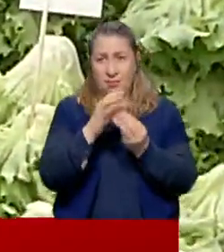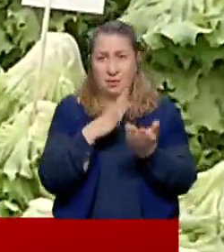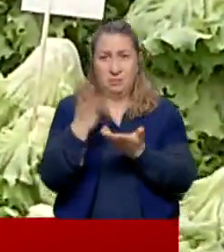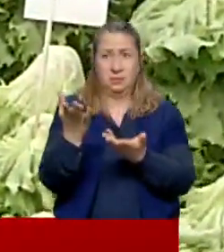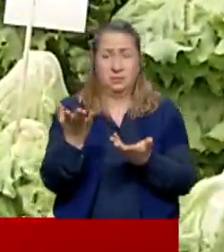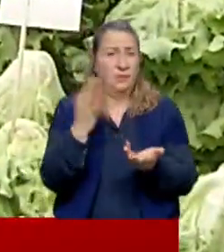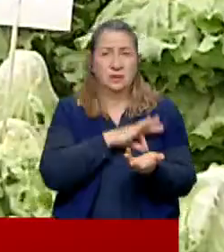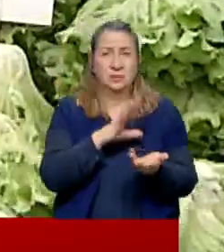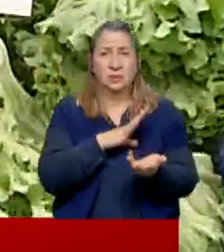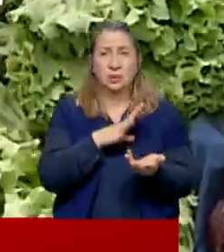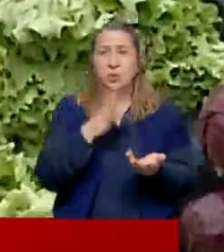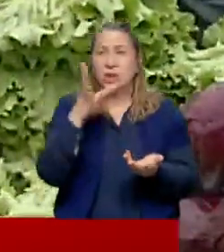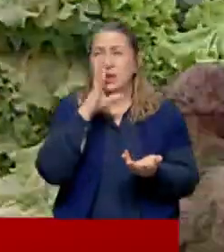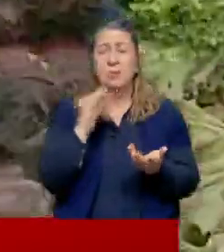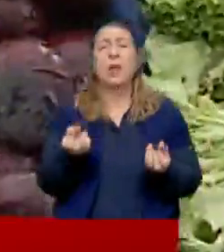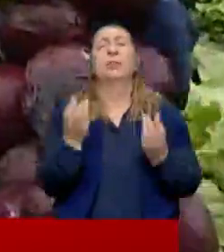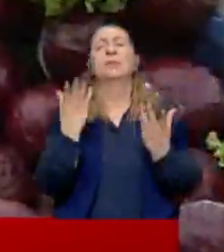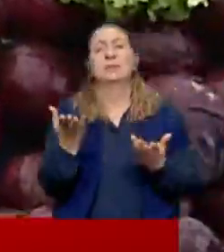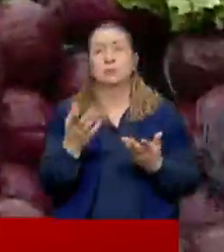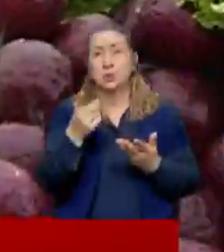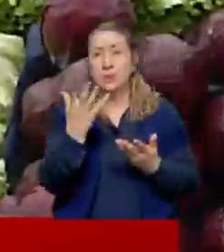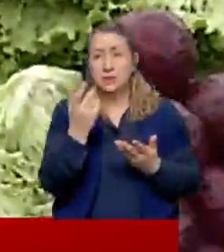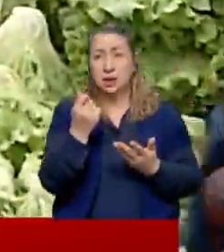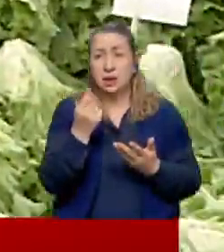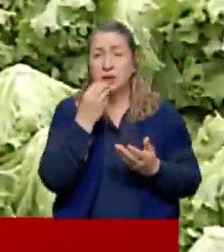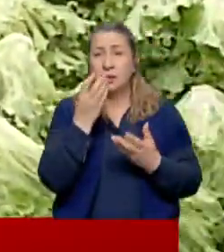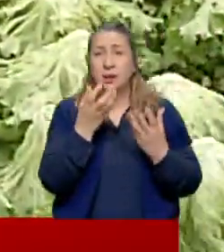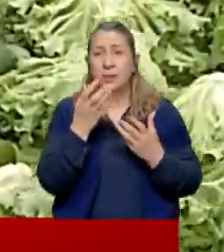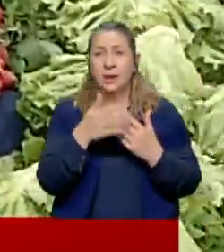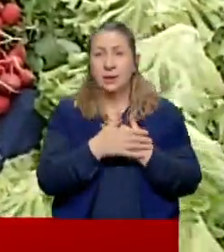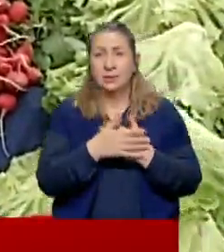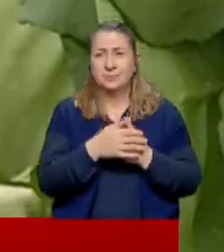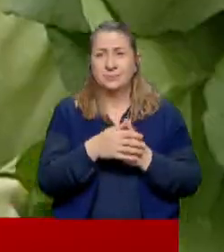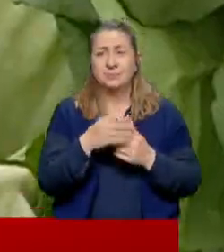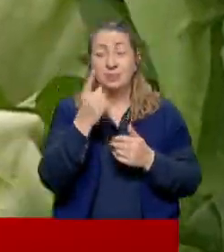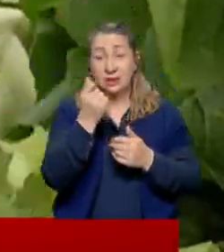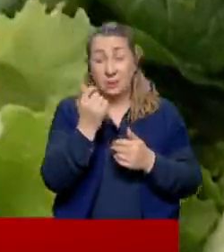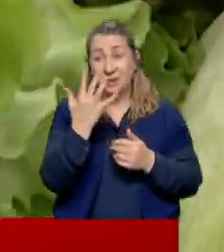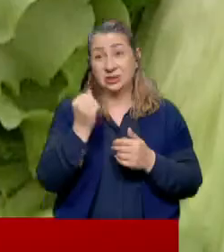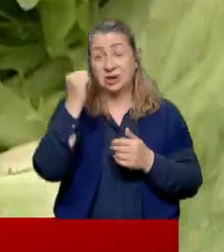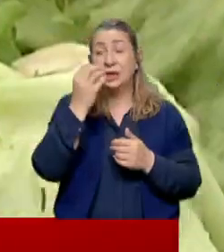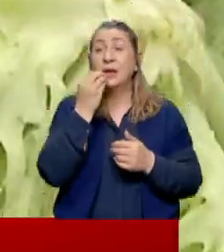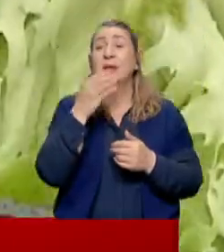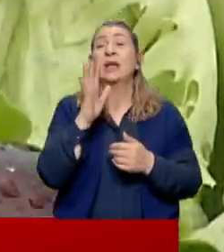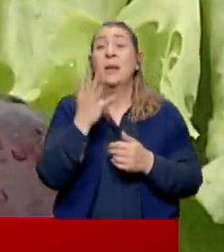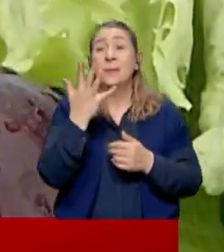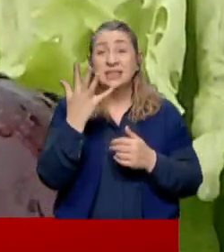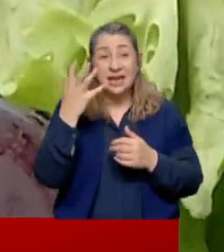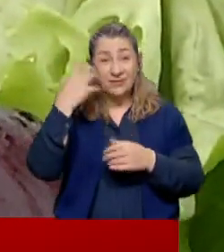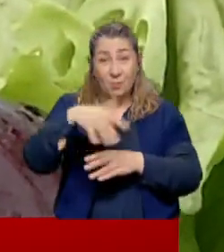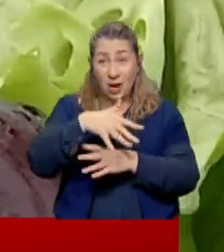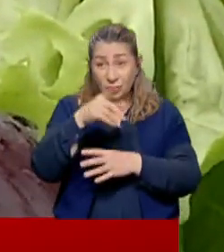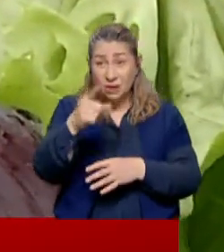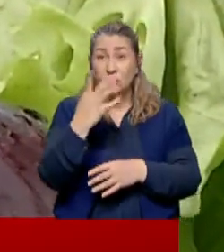5 liraya yani 3 yaprak kime yetecek Yani sağ 5 lira eve yemek yapacağız akşam kısmı zaten yemek değil 5 liralık